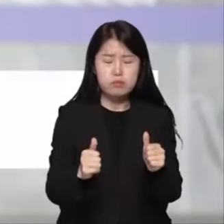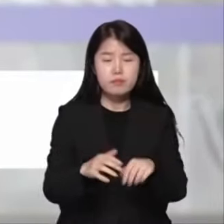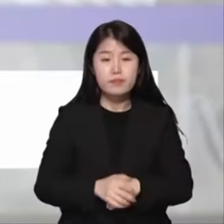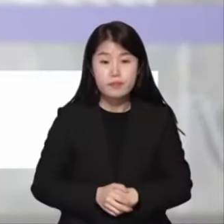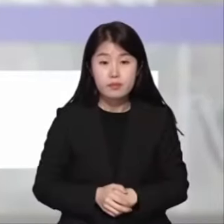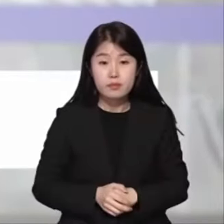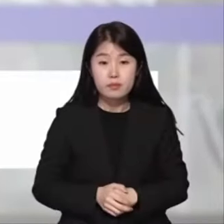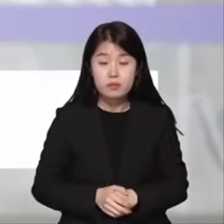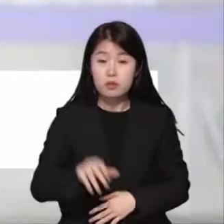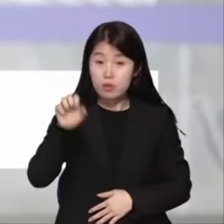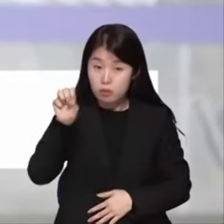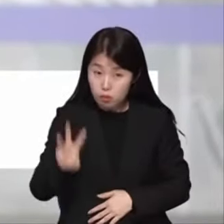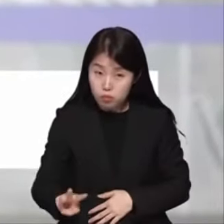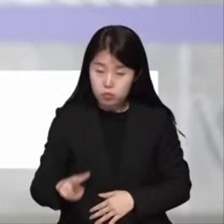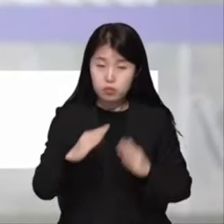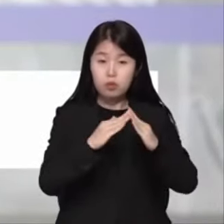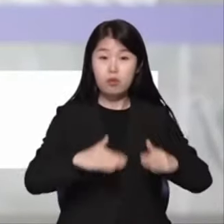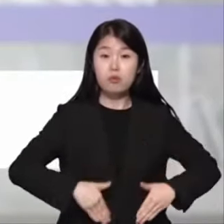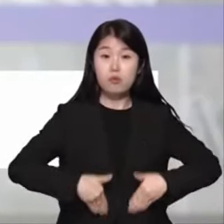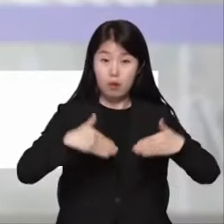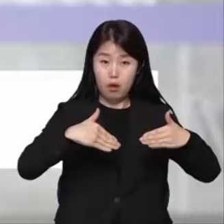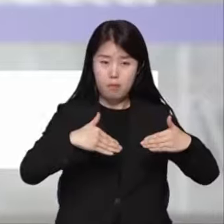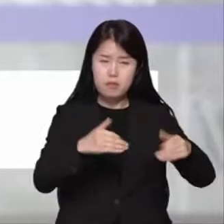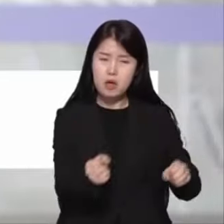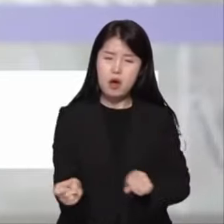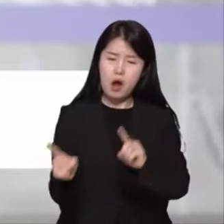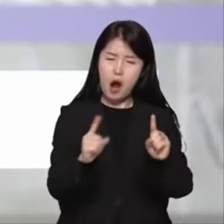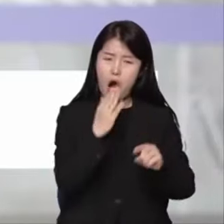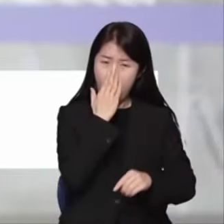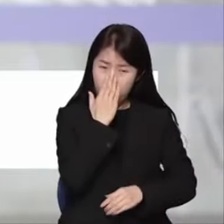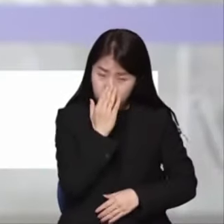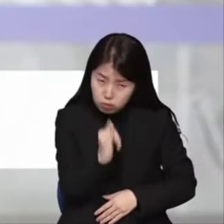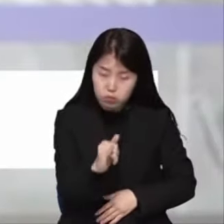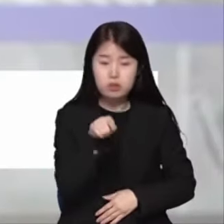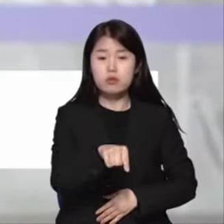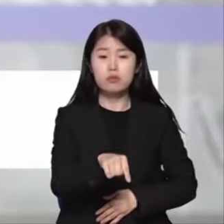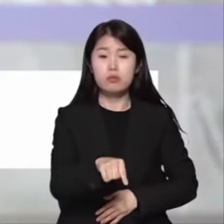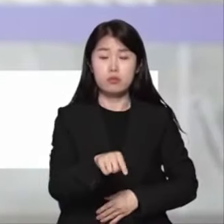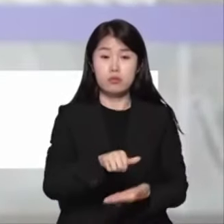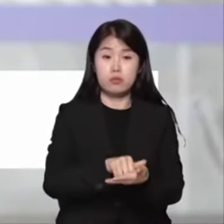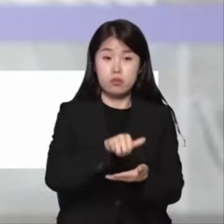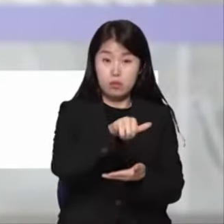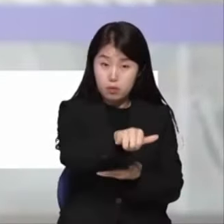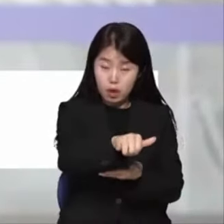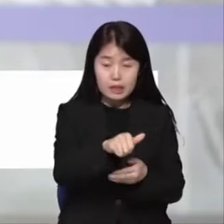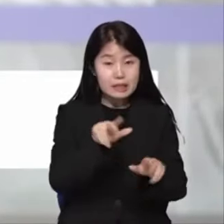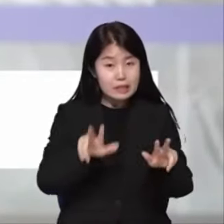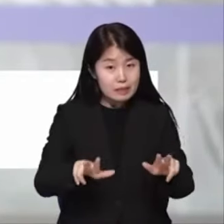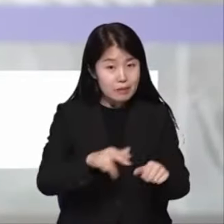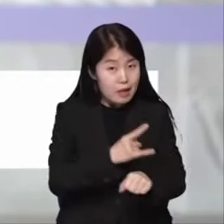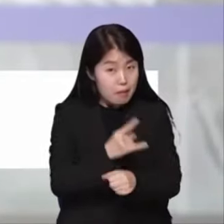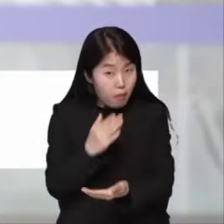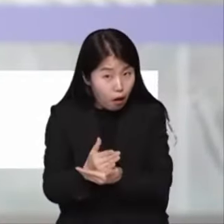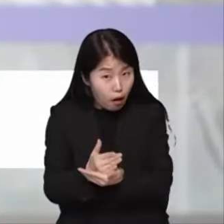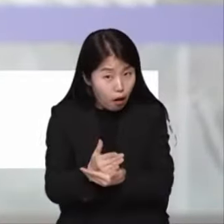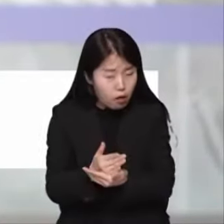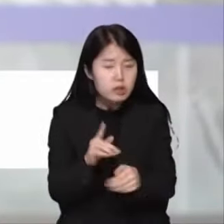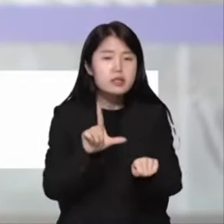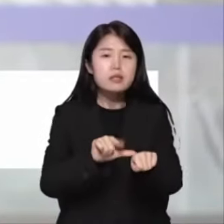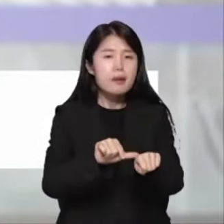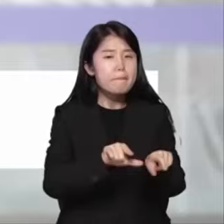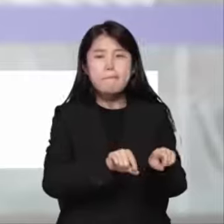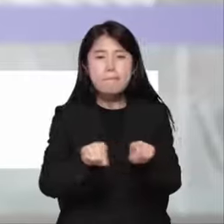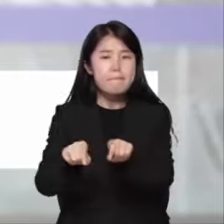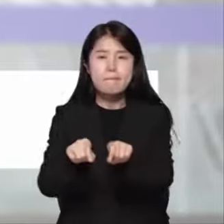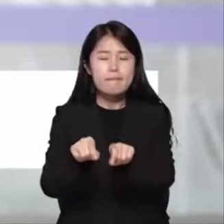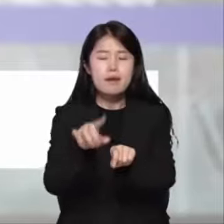있는 이 통합공항을 진짜 만들 건지 말 건지는 더 시간을 끌어서는 안 되고 적어도 길지